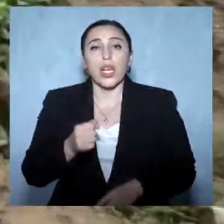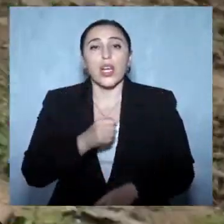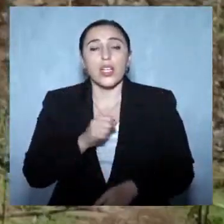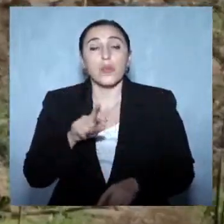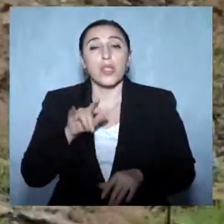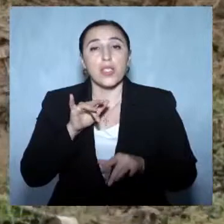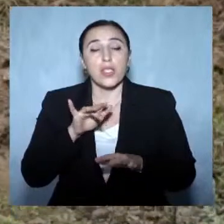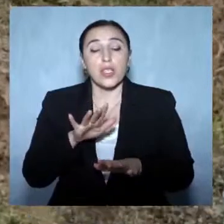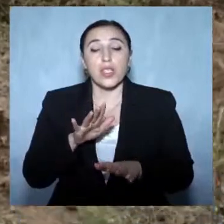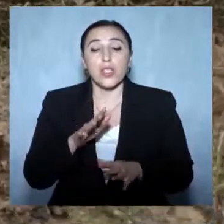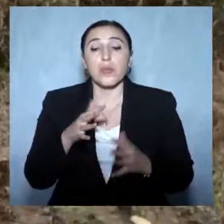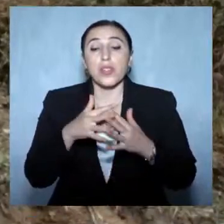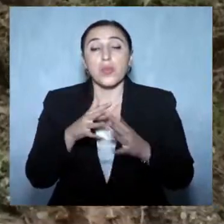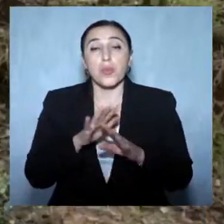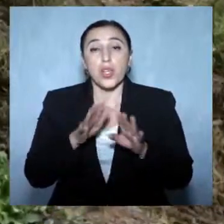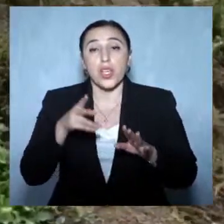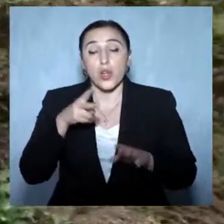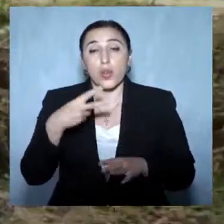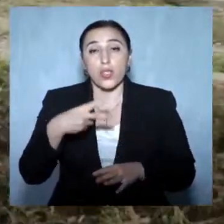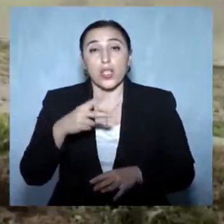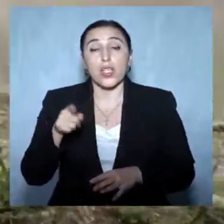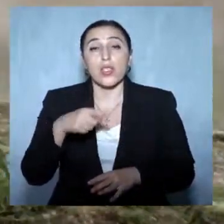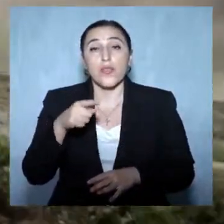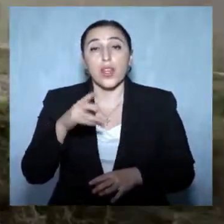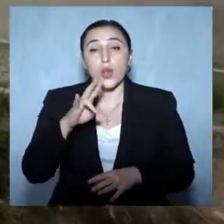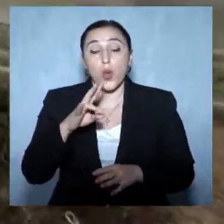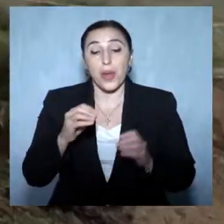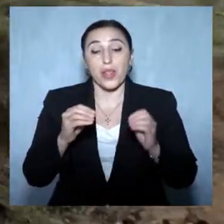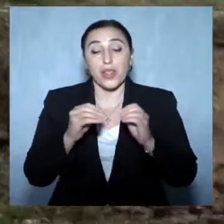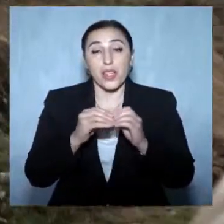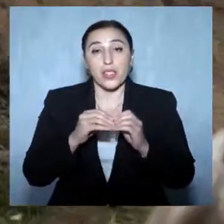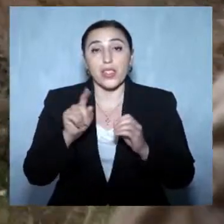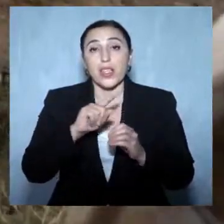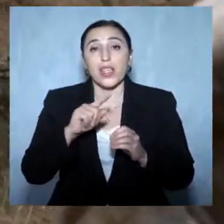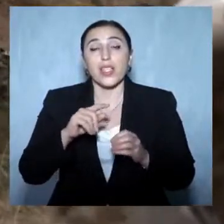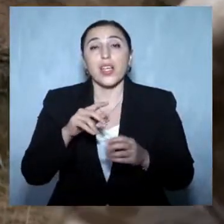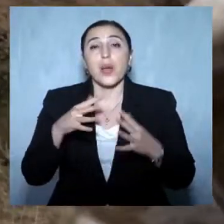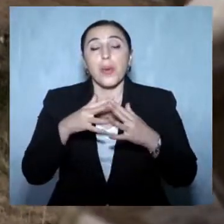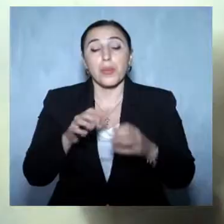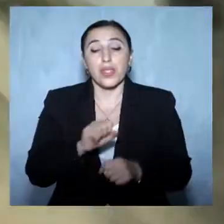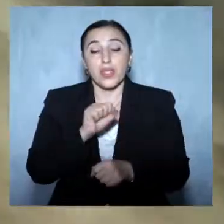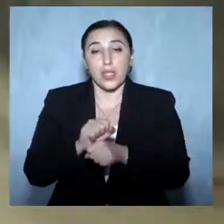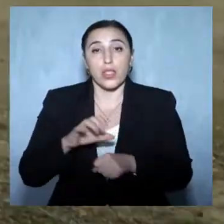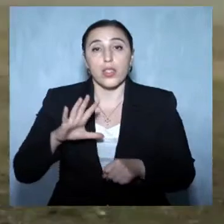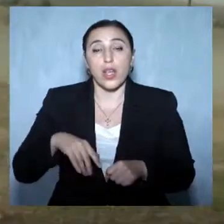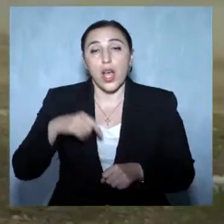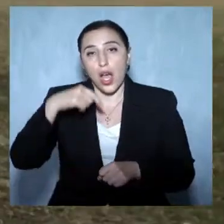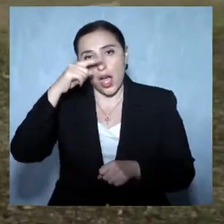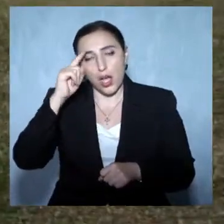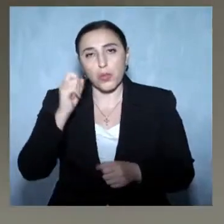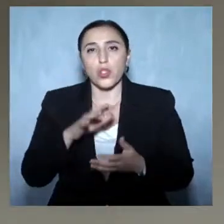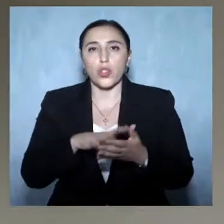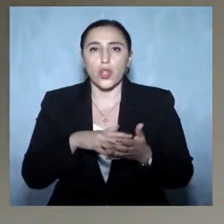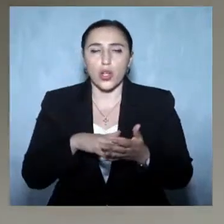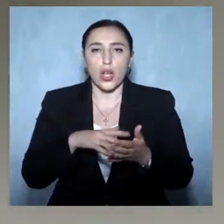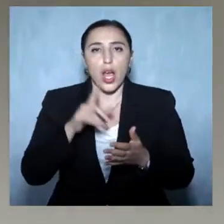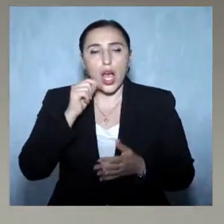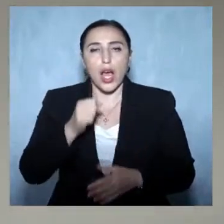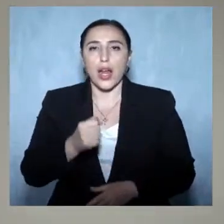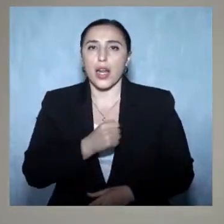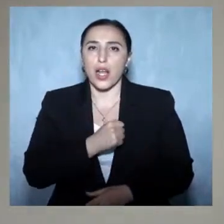գործողությունների ավարդից և 2020 թվականի նոյմբերի տասին հերադաթարի ուժի մեջ մտնելուց հետո ադրբեջանը շարորնակել է,